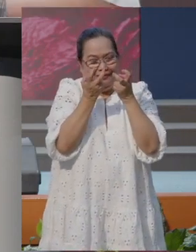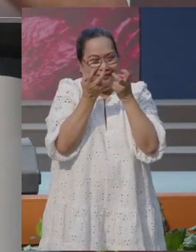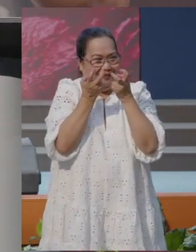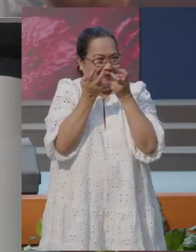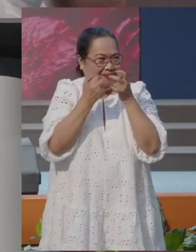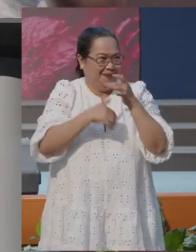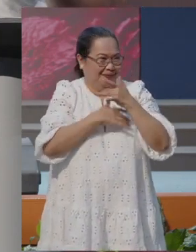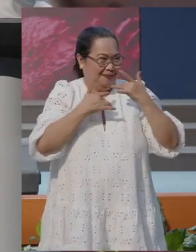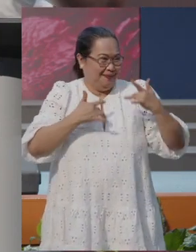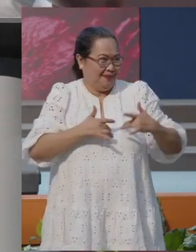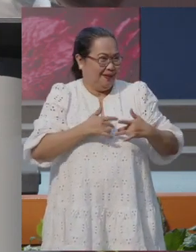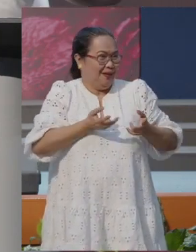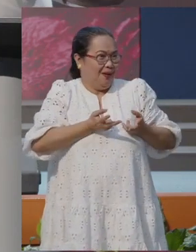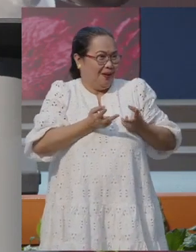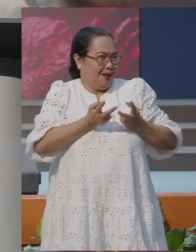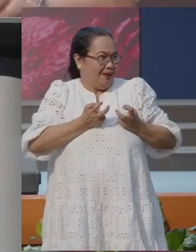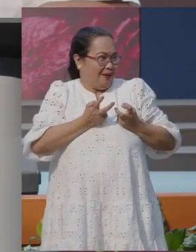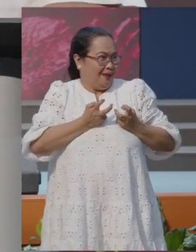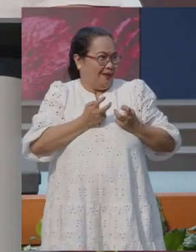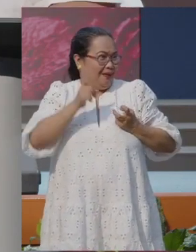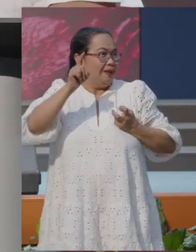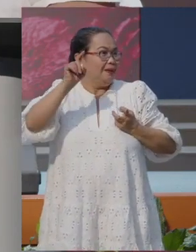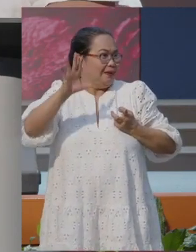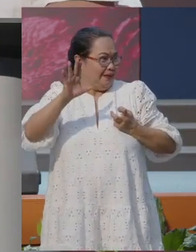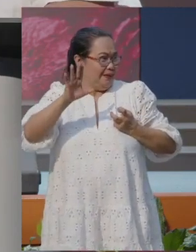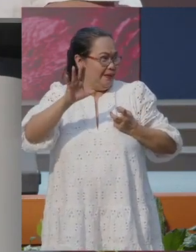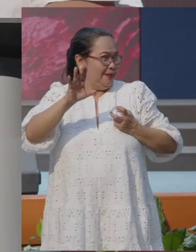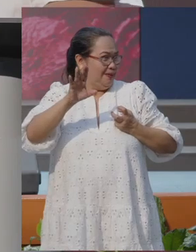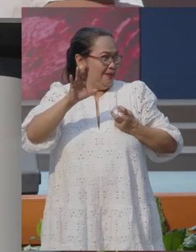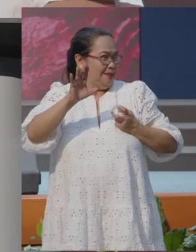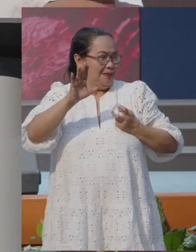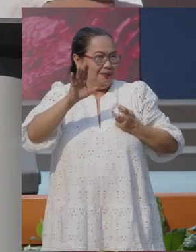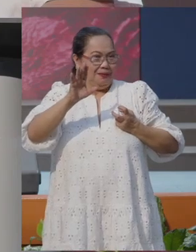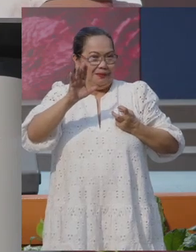They are the ones who hear.